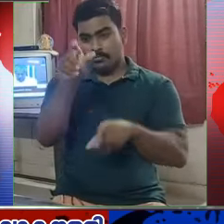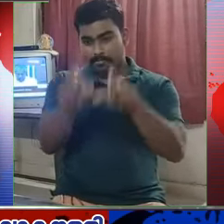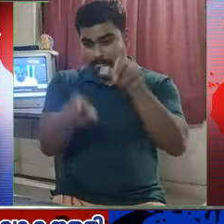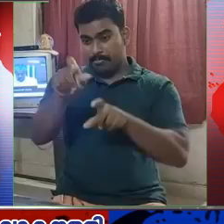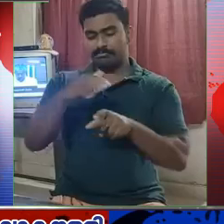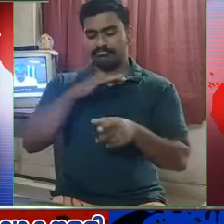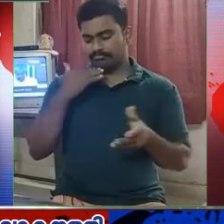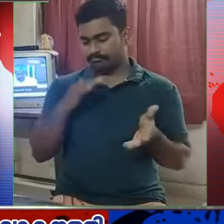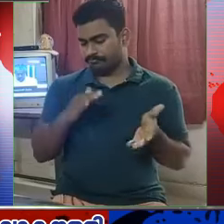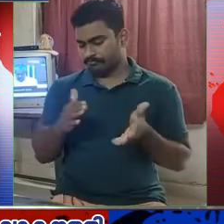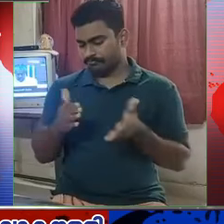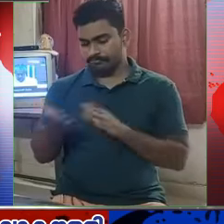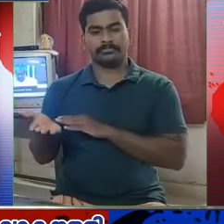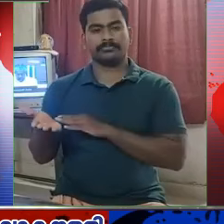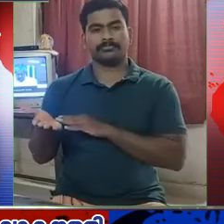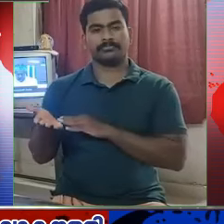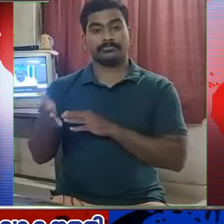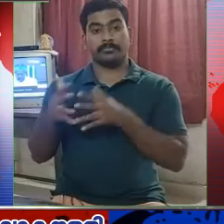രോഗം സ്ഥിരീകരിച്ചിട്ടുണ്ട്.